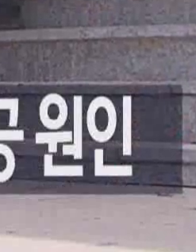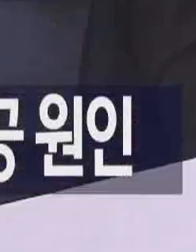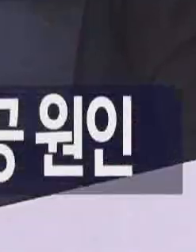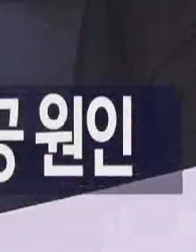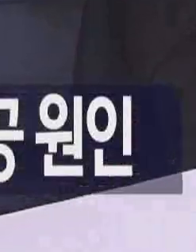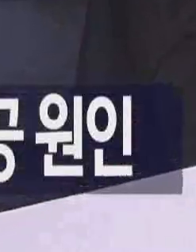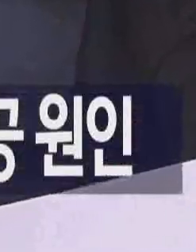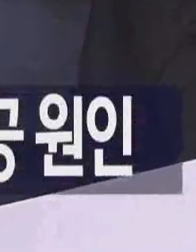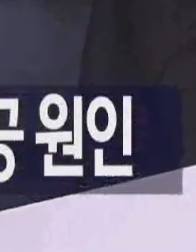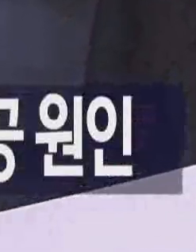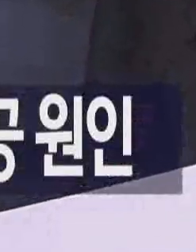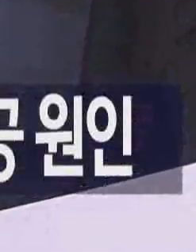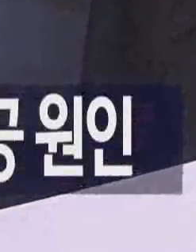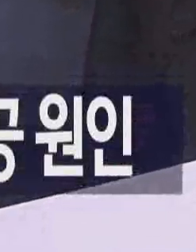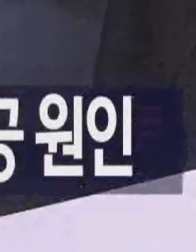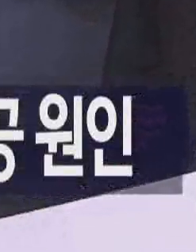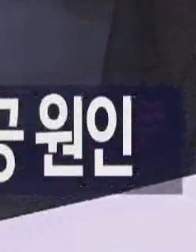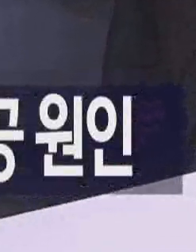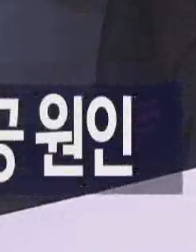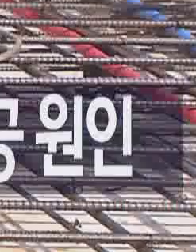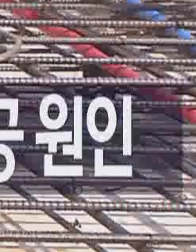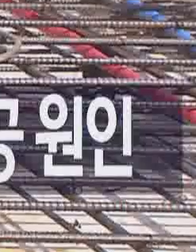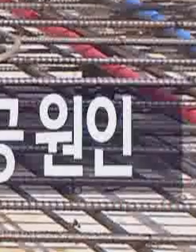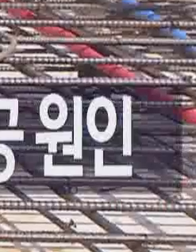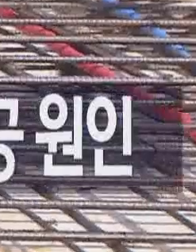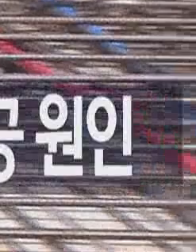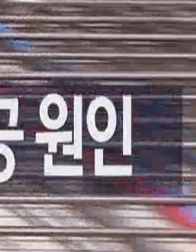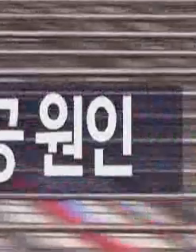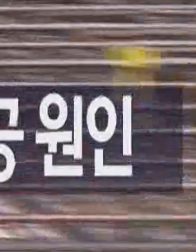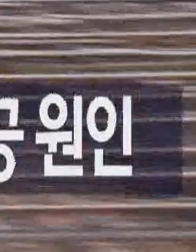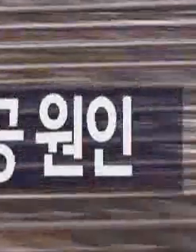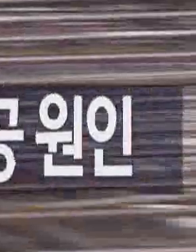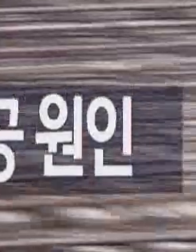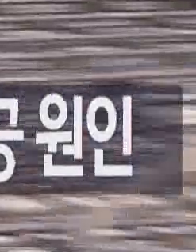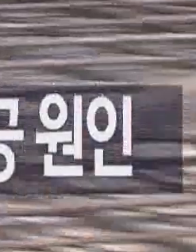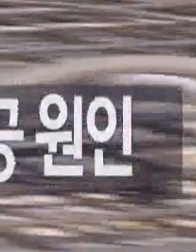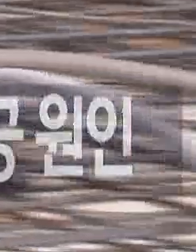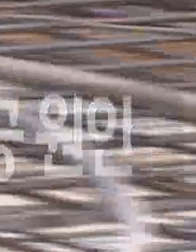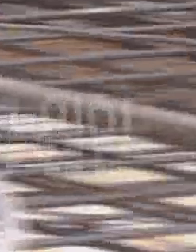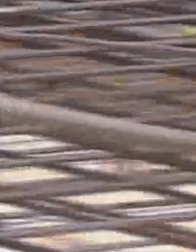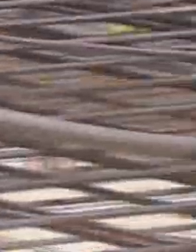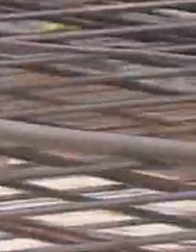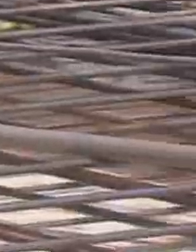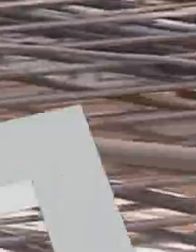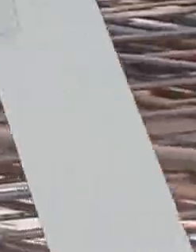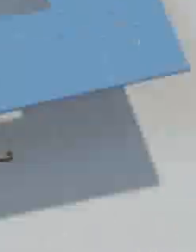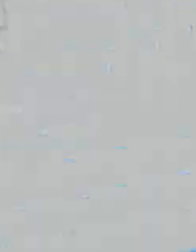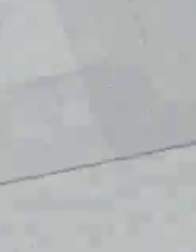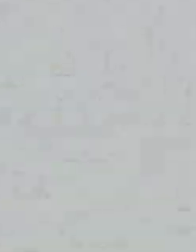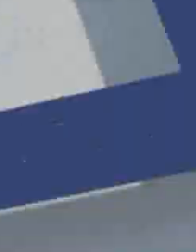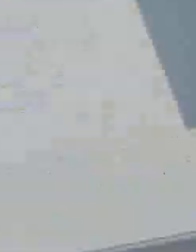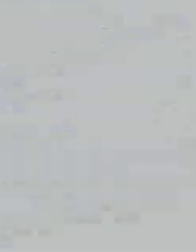펌프카 노동자들에게 불법으로 화도급을 주면서 부실 시공이 잇따르고 있다는 지적입니다.